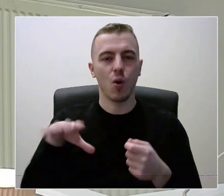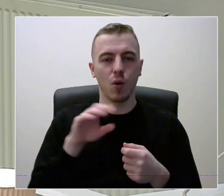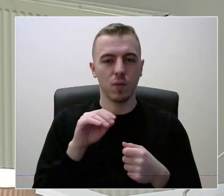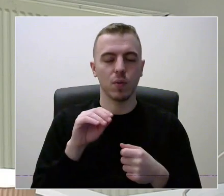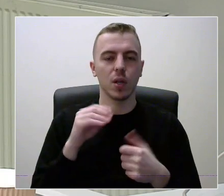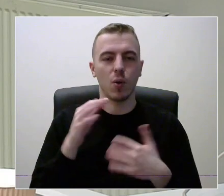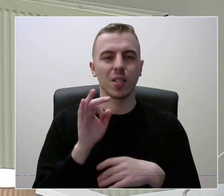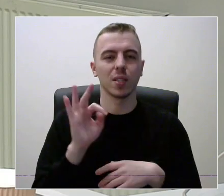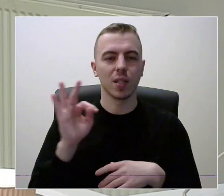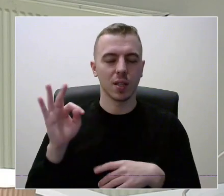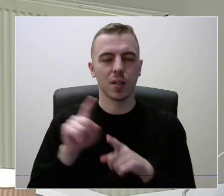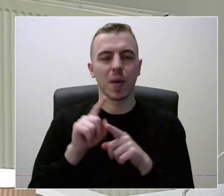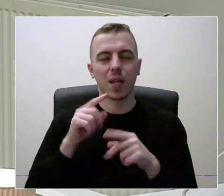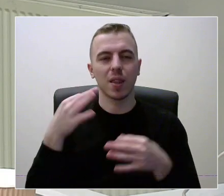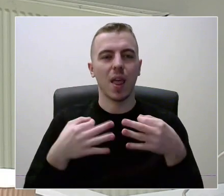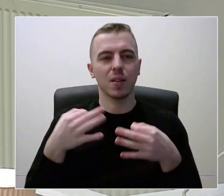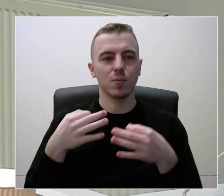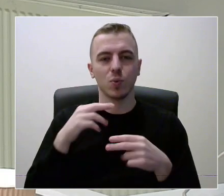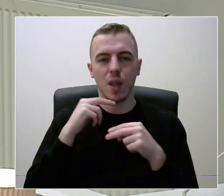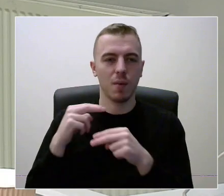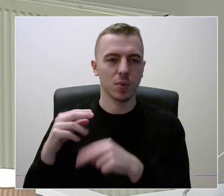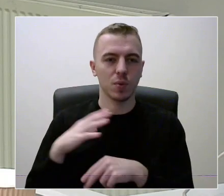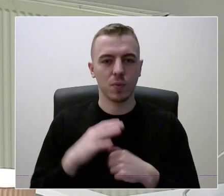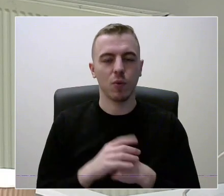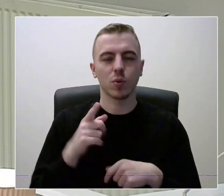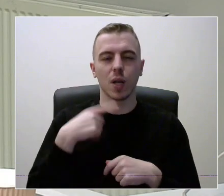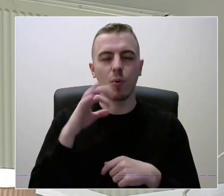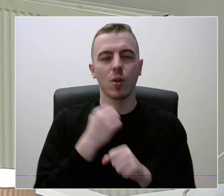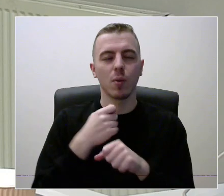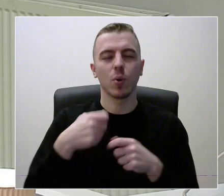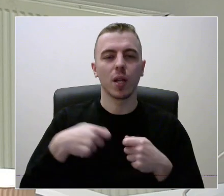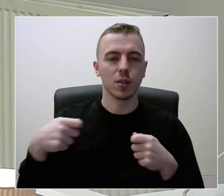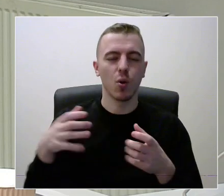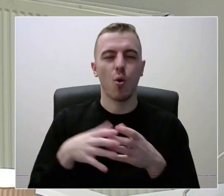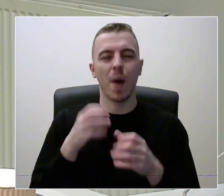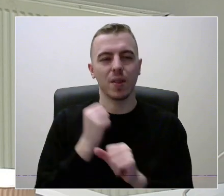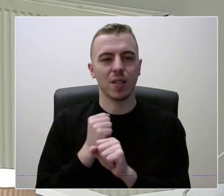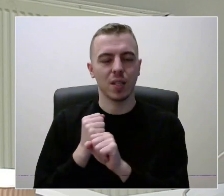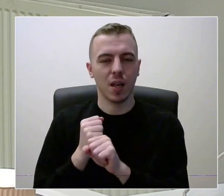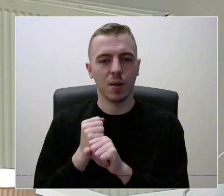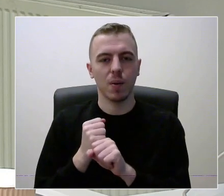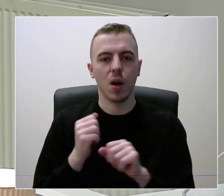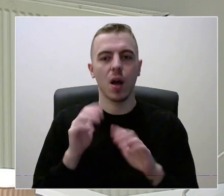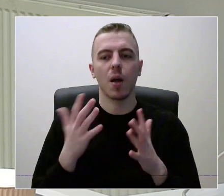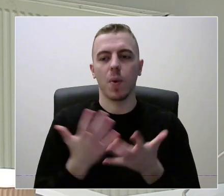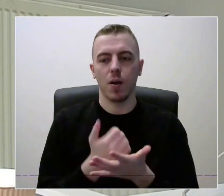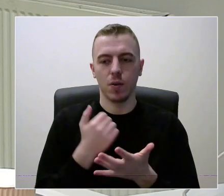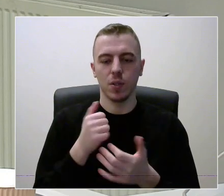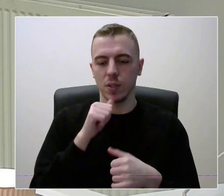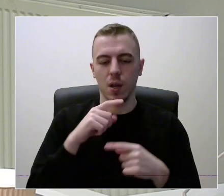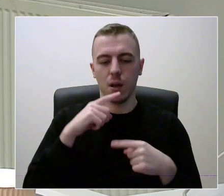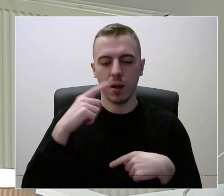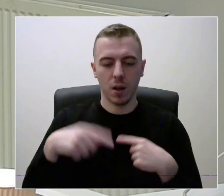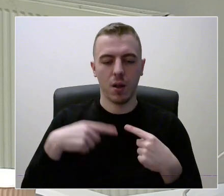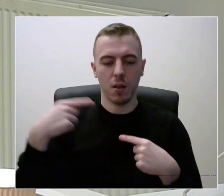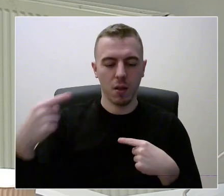ir teismų dėmesio. Kadangi pastoviai kalbate apie darbų tęstinumą ir komandinį darbą, kaip taip išėjo, jog kiekvieną kadenciją darbus tęsia ne tik